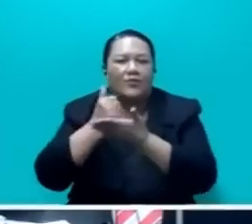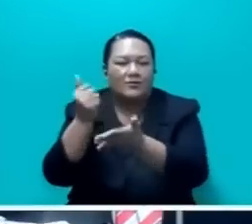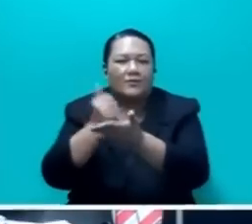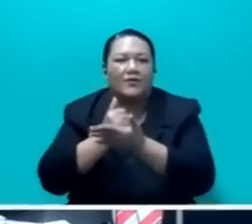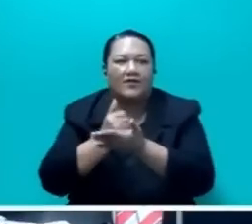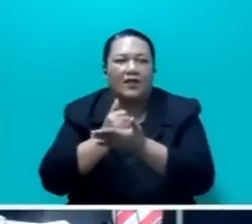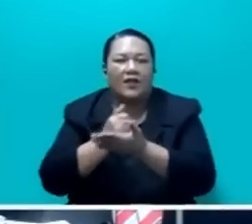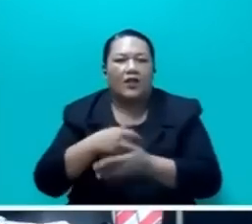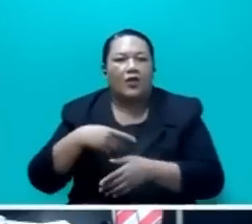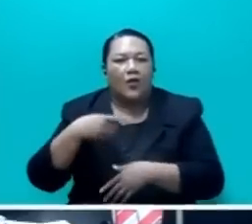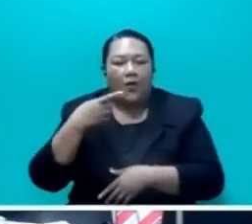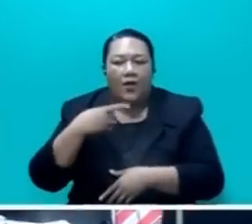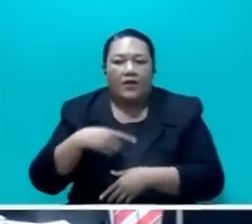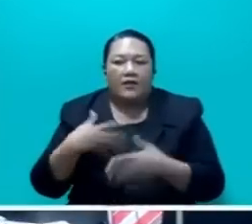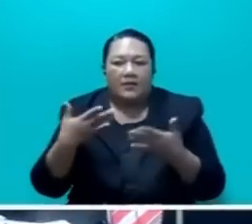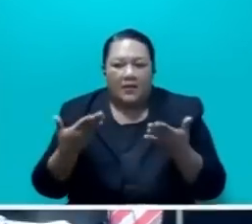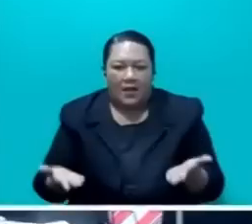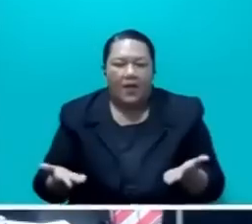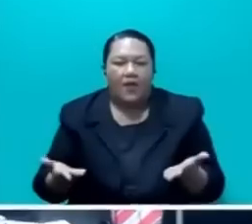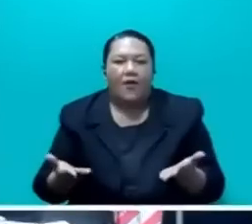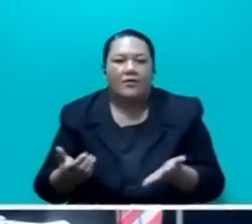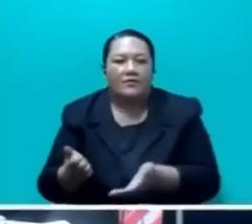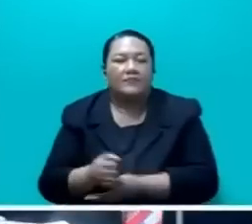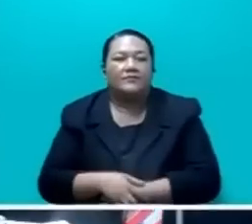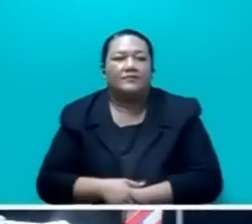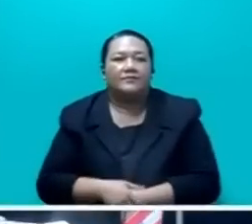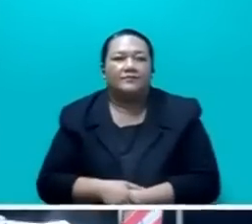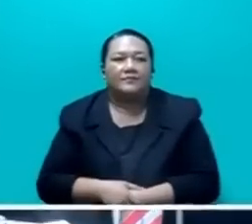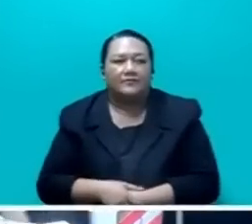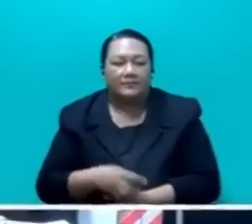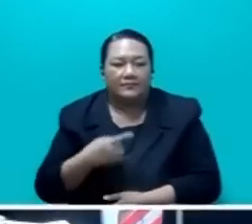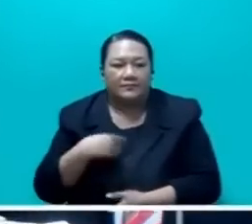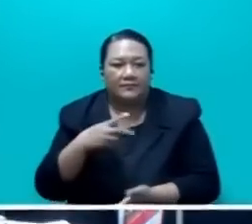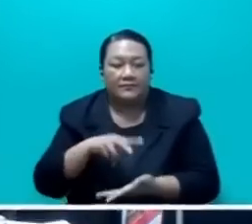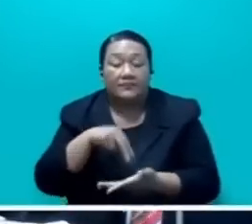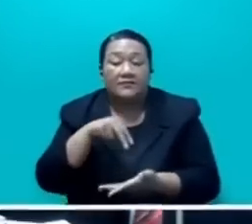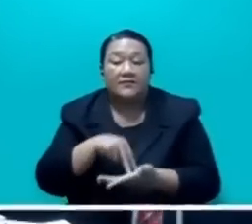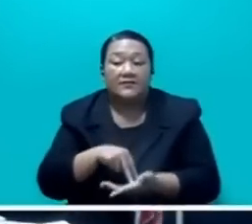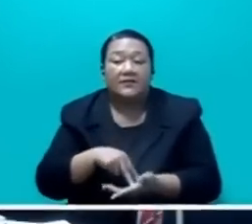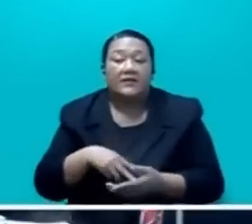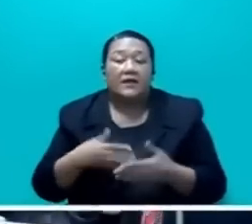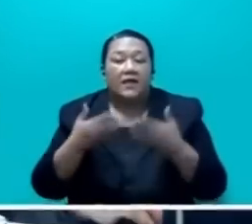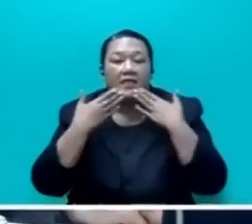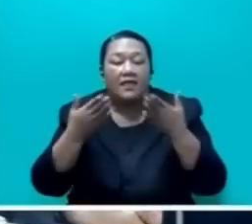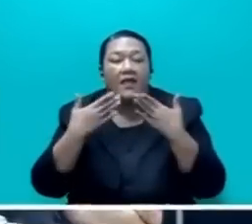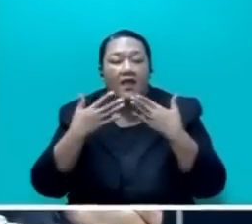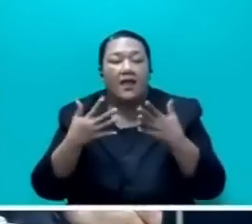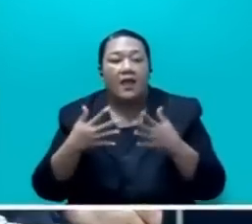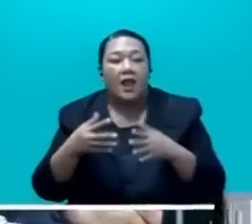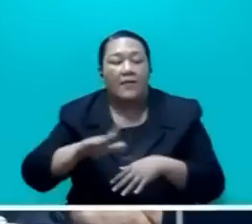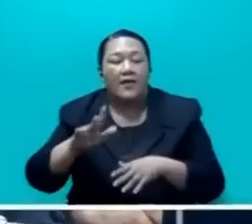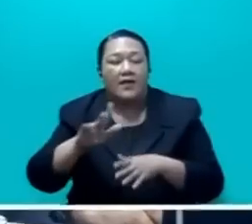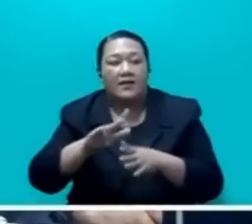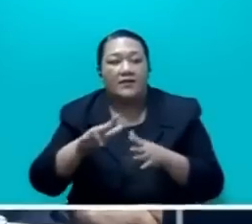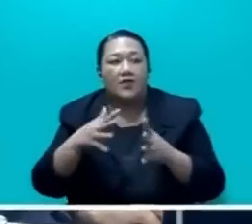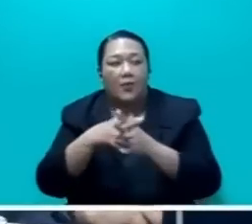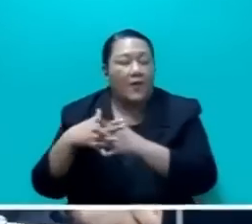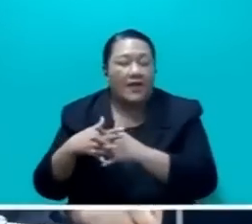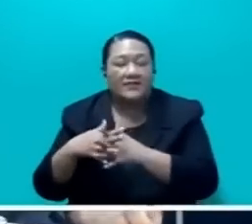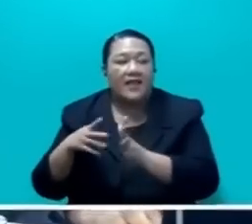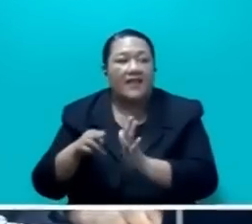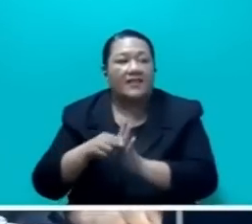may na singan dahin. O siya mata na nung gubabim na kakinisosong ni Lomay biti Western Nandi. Lauto